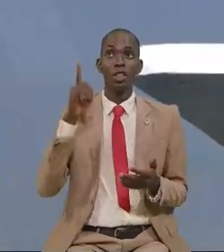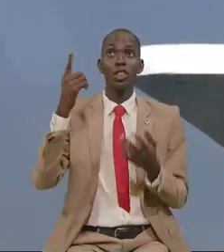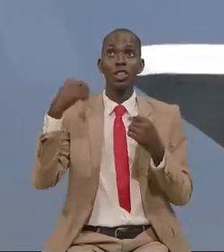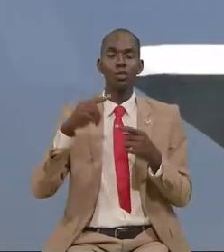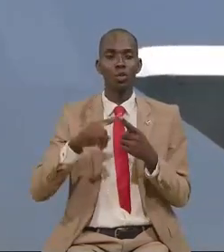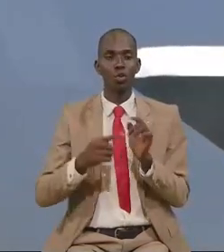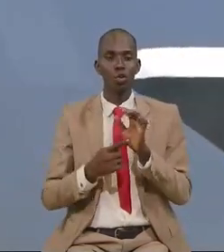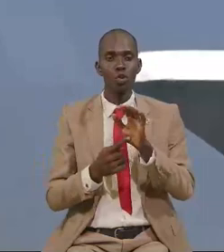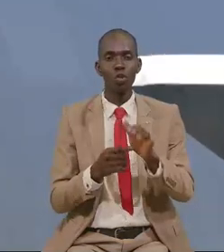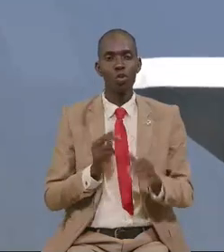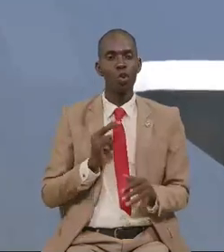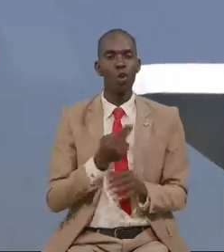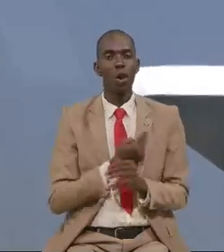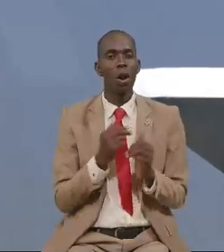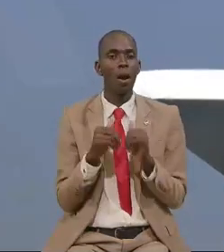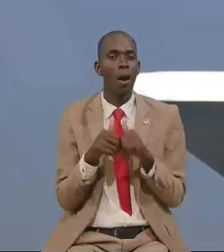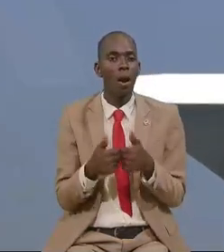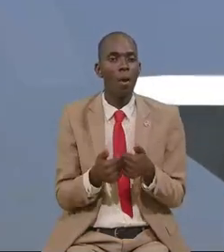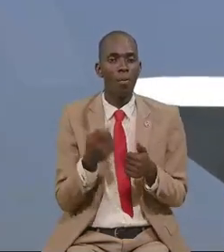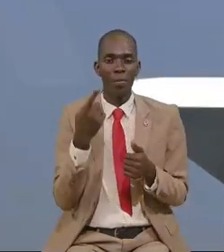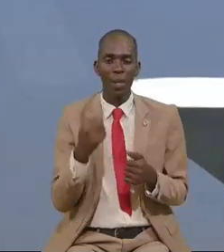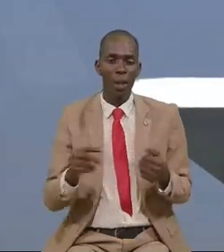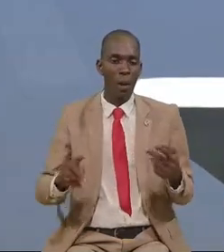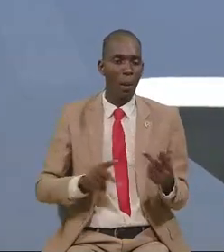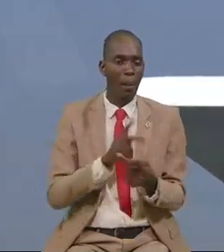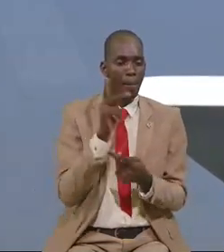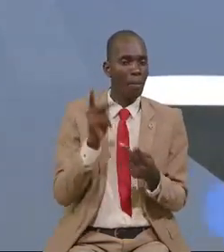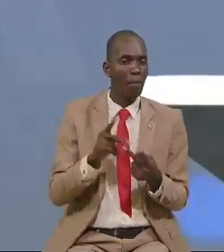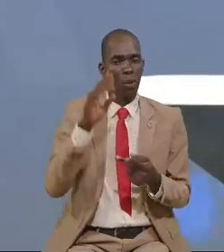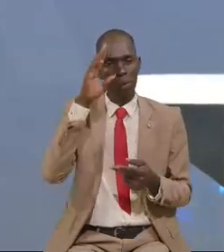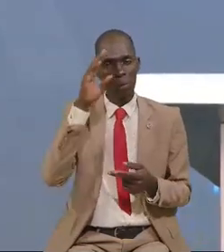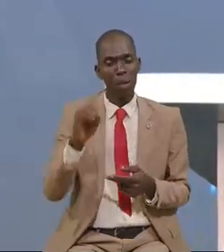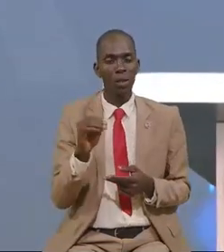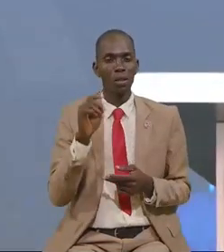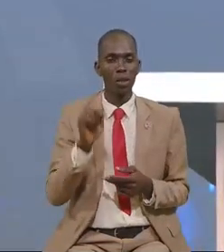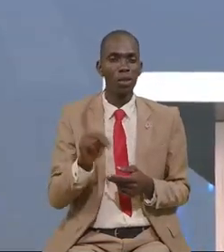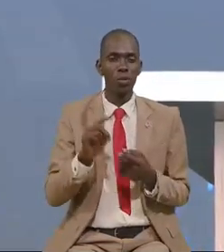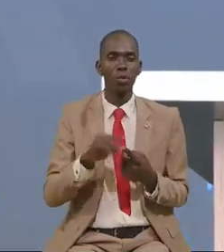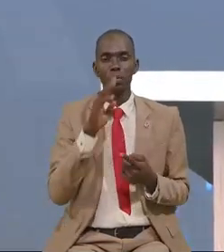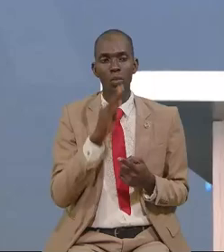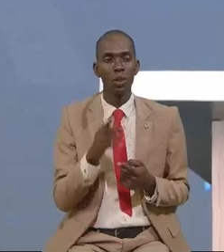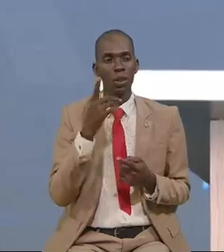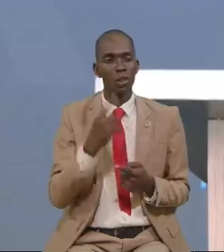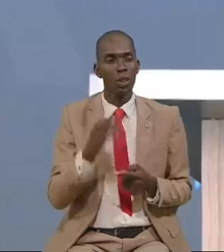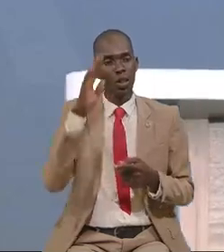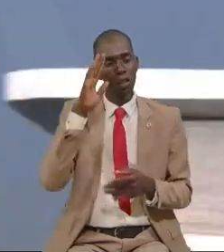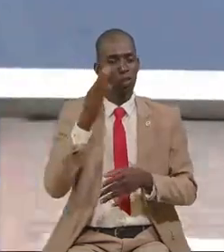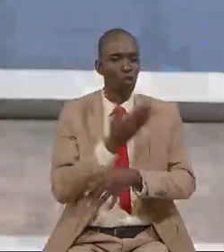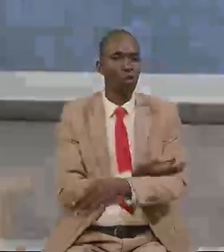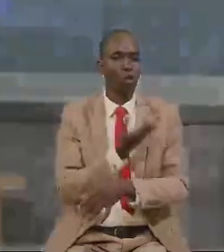il est venu nous montrer comment l'homme parfait doit vivre, le Fils de